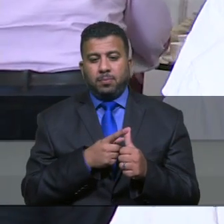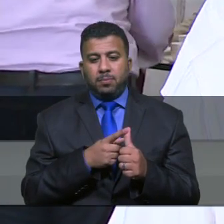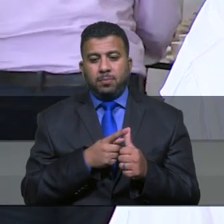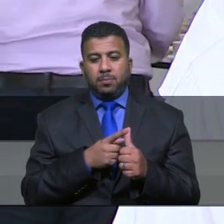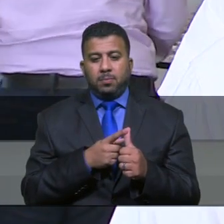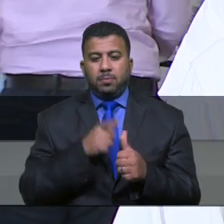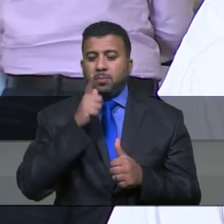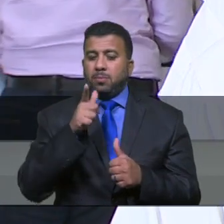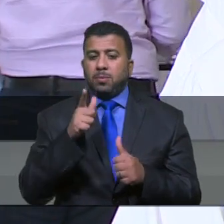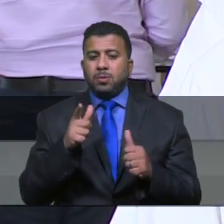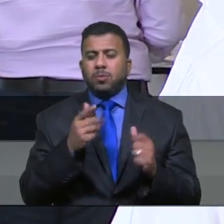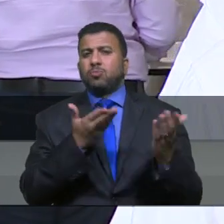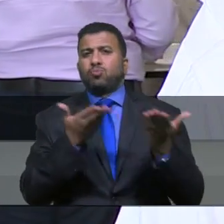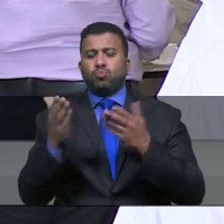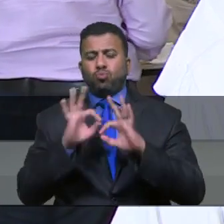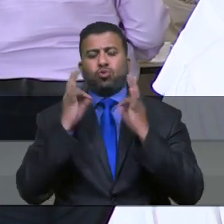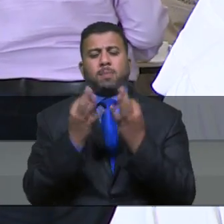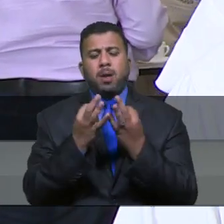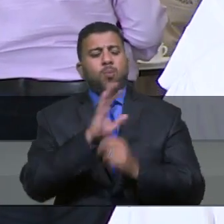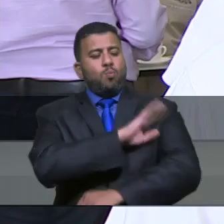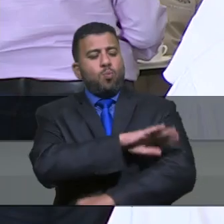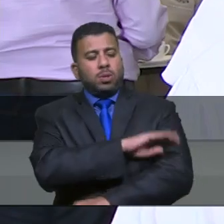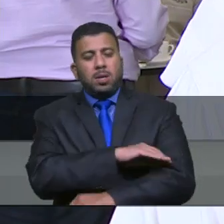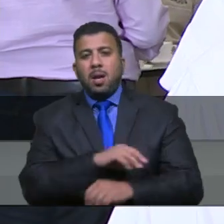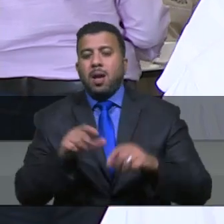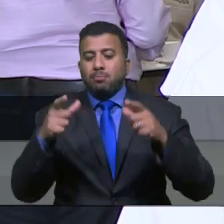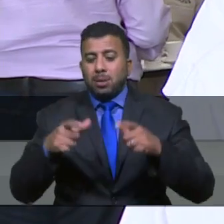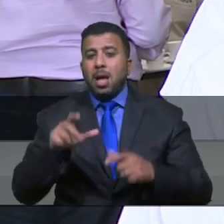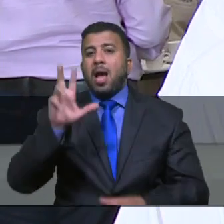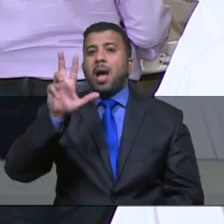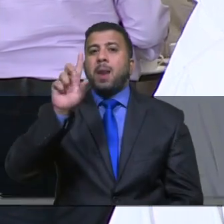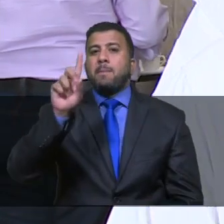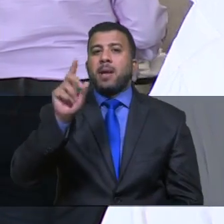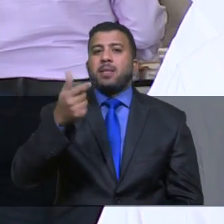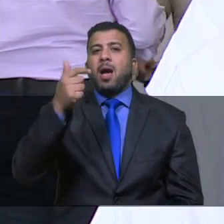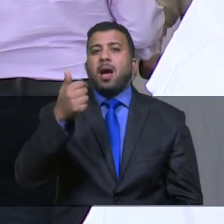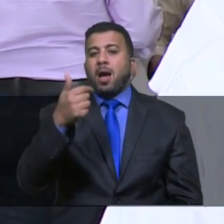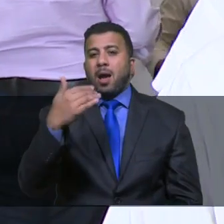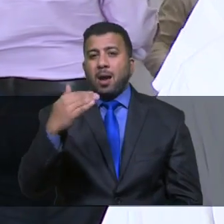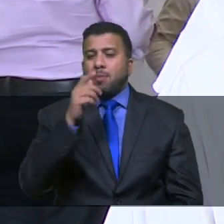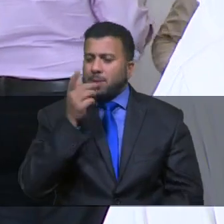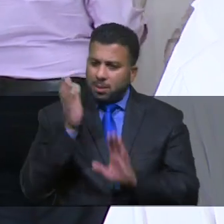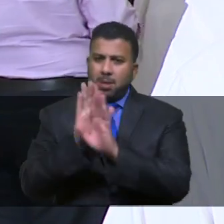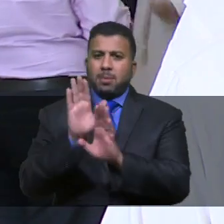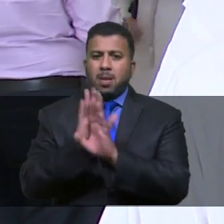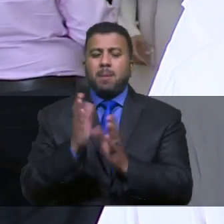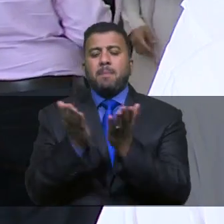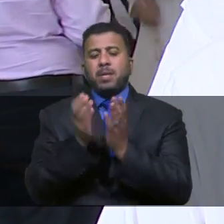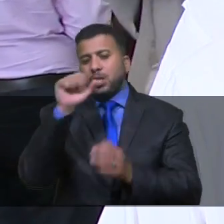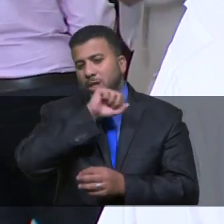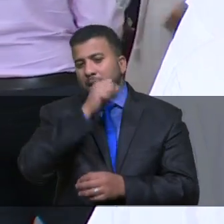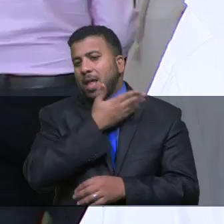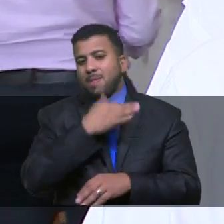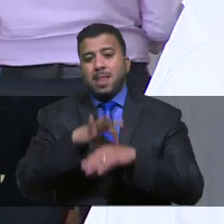دعوة المجتمع والموظفين وأهل منطقة البطائح للمشاركة في العمل الإنساني لدعم مدينة الشارقة